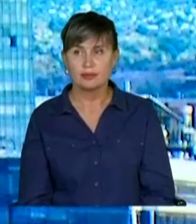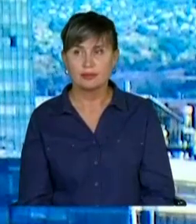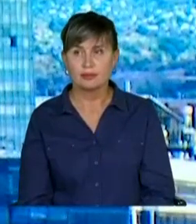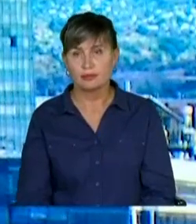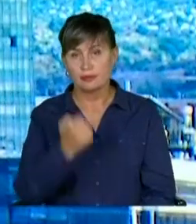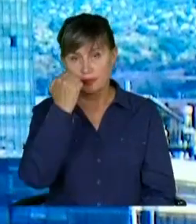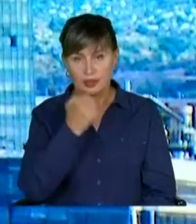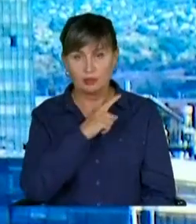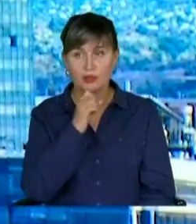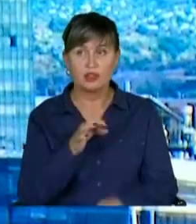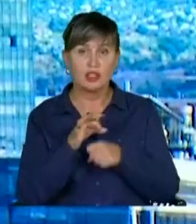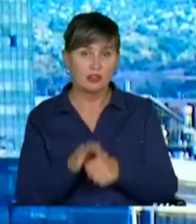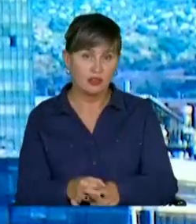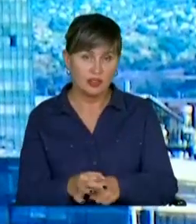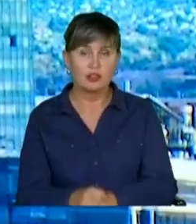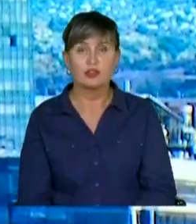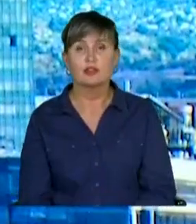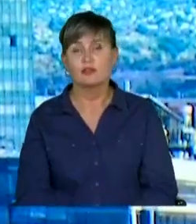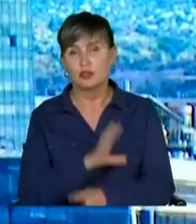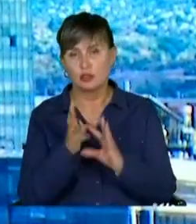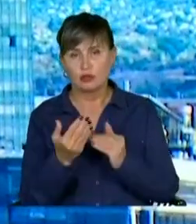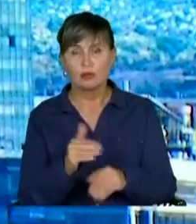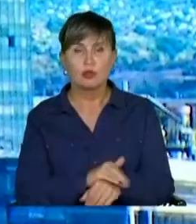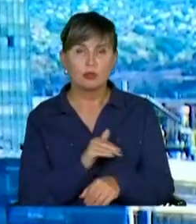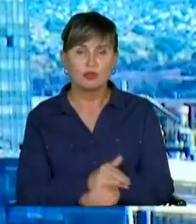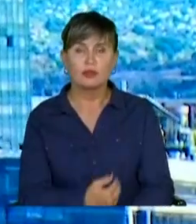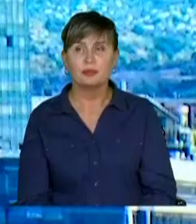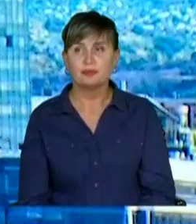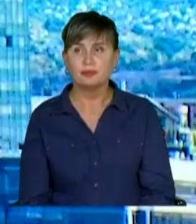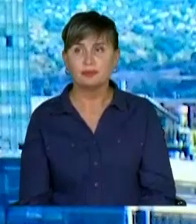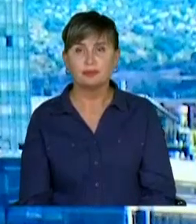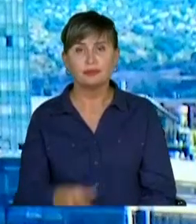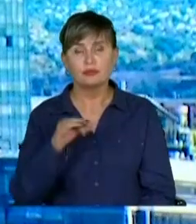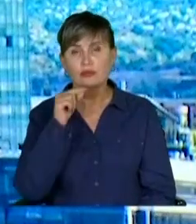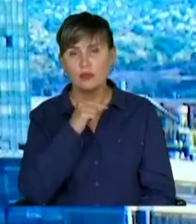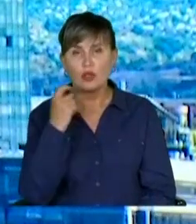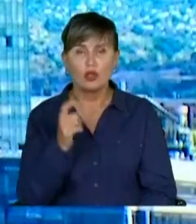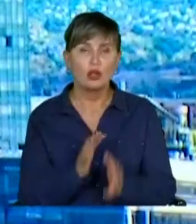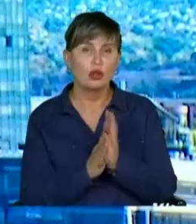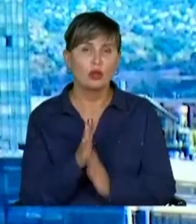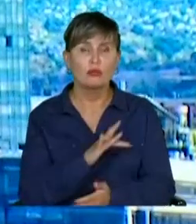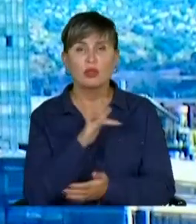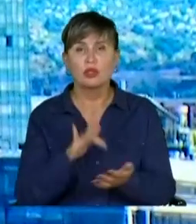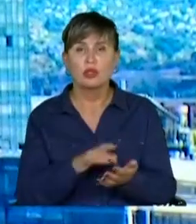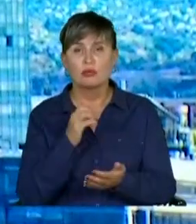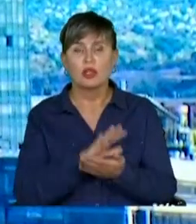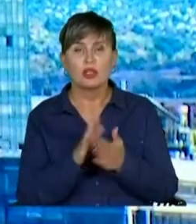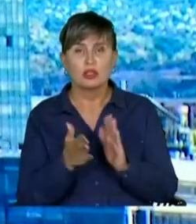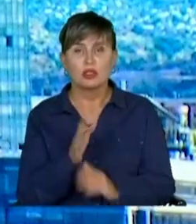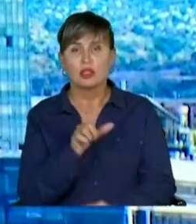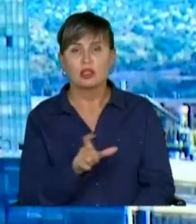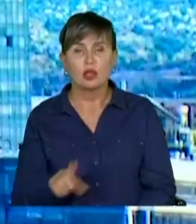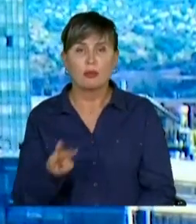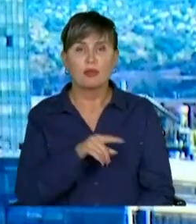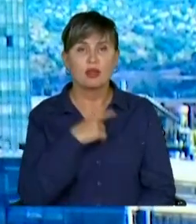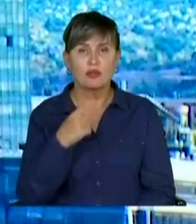Благодарю вас за ответы, Жанар Муратовна. Всего вам доброго. Об экономическом росте мегаполиса и благосостоянии горожан мы говорили